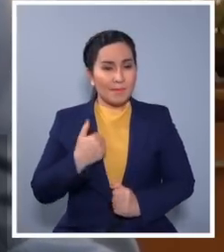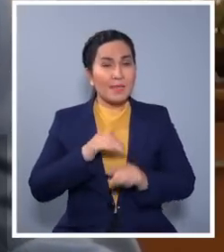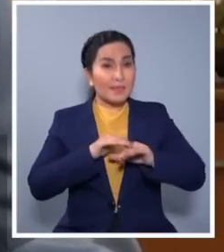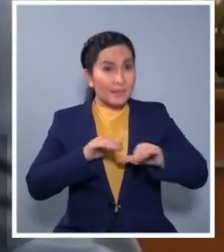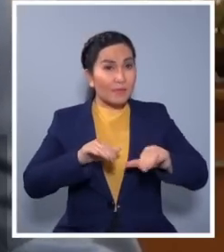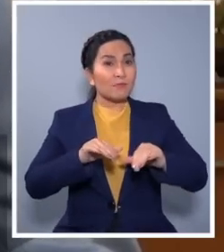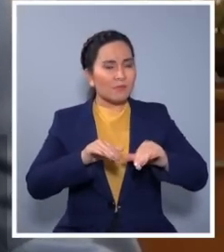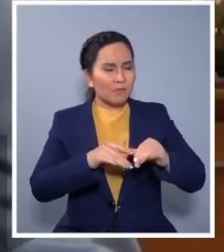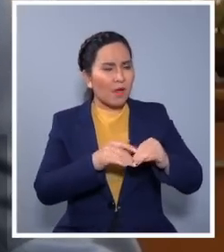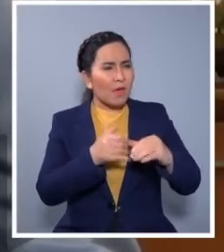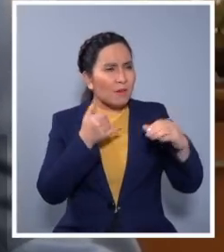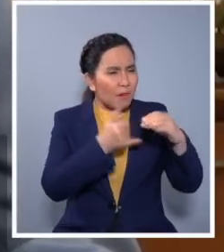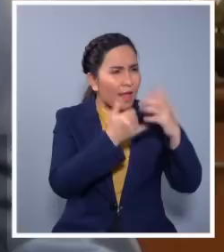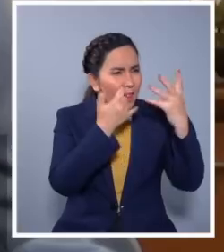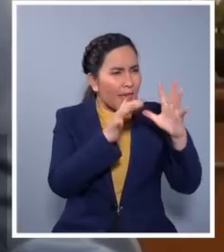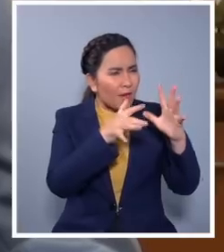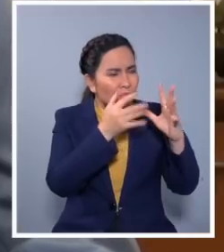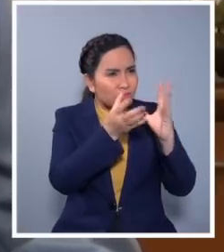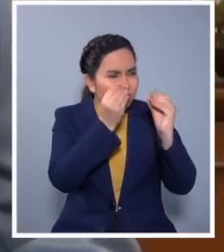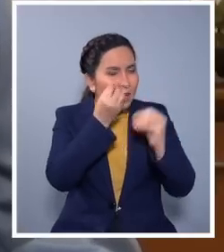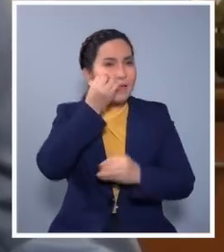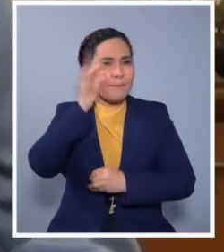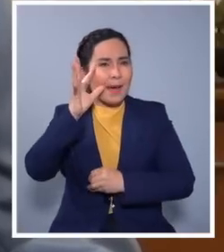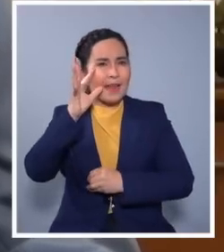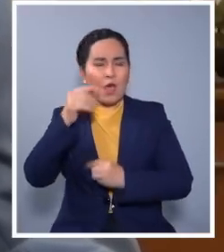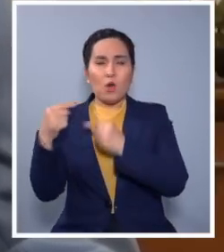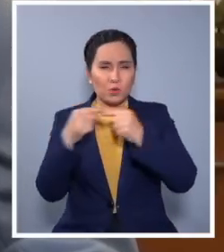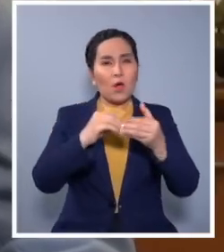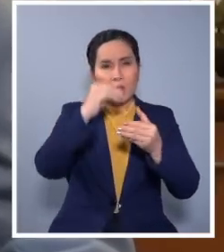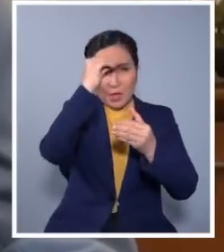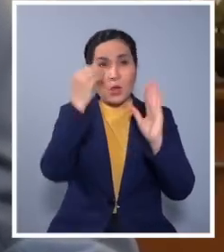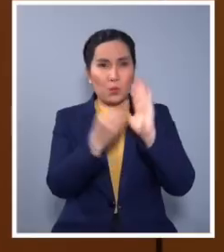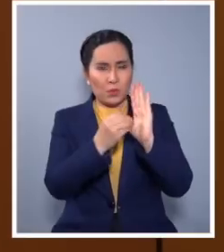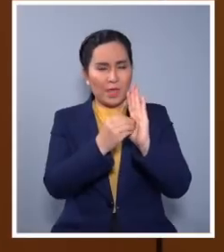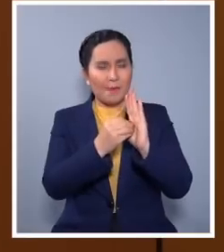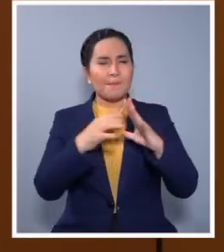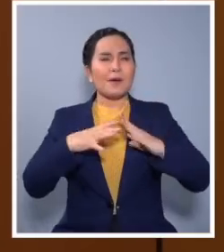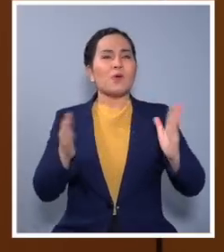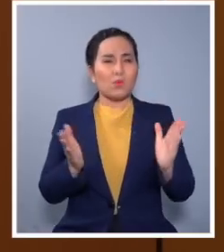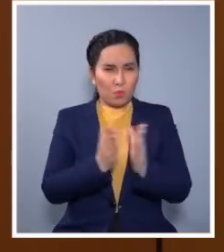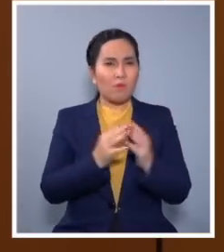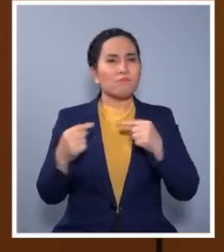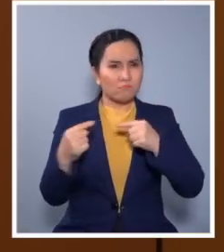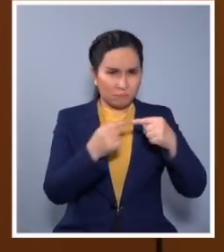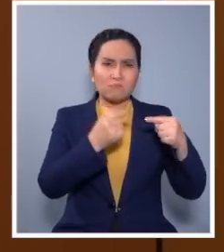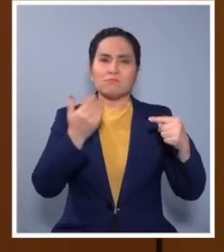เขามีโอกาสมาเรียนต่อที่กรุงเทพก็มาพักอยู่กับครอบครัวอุปถัมภ์บางคนเนี่ยน